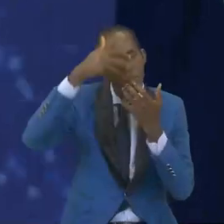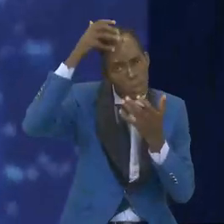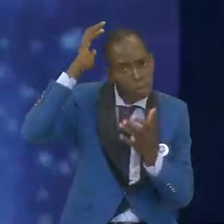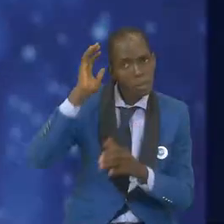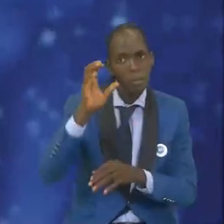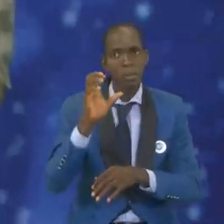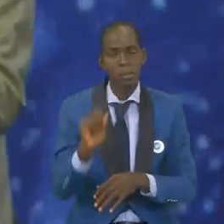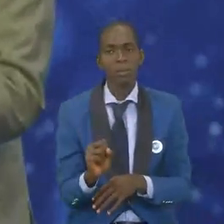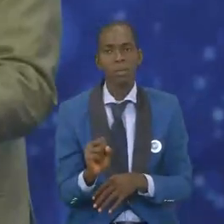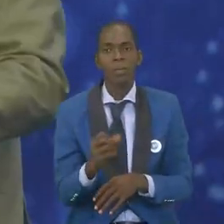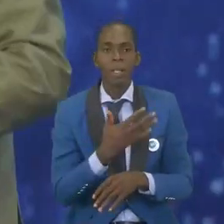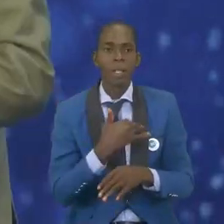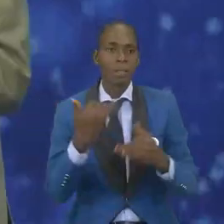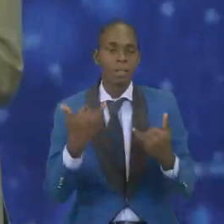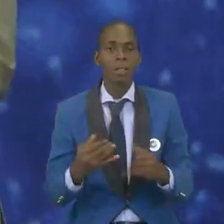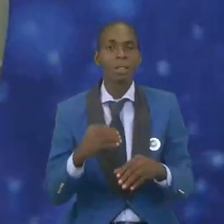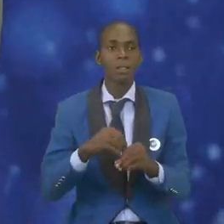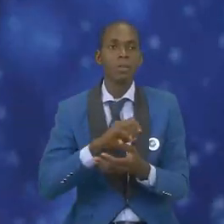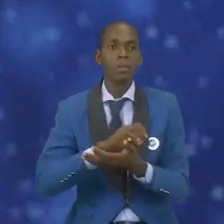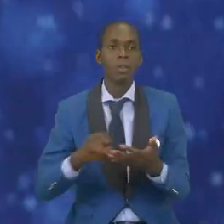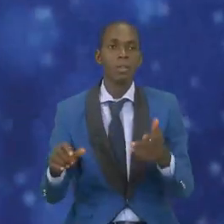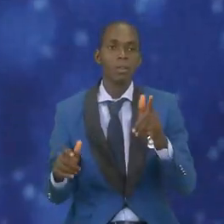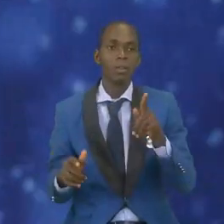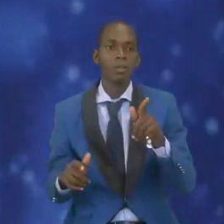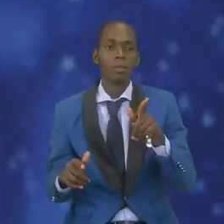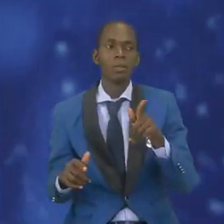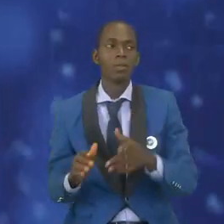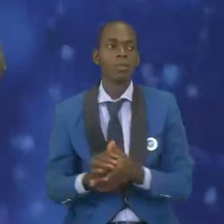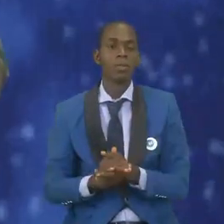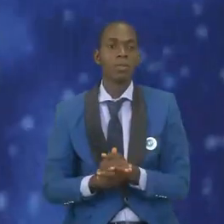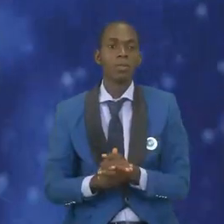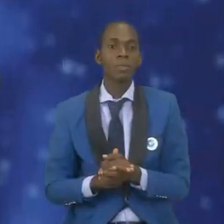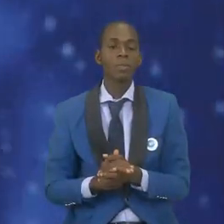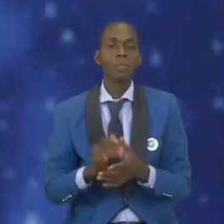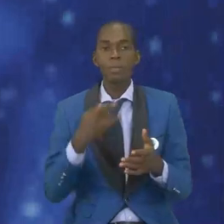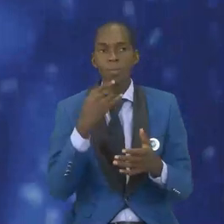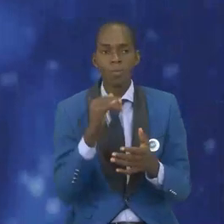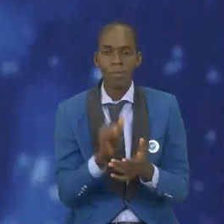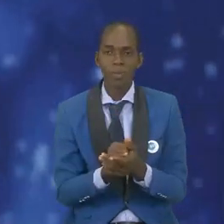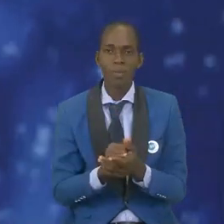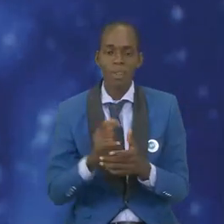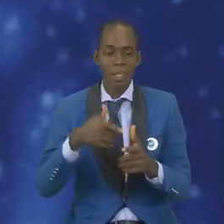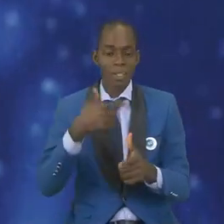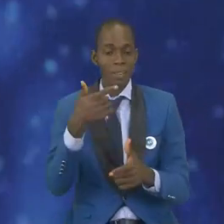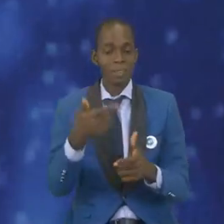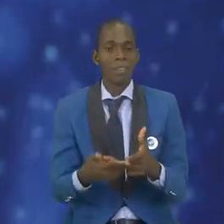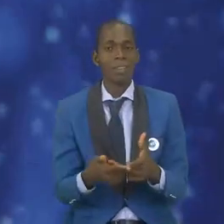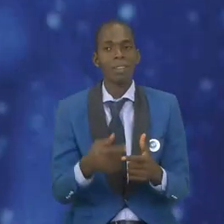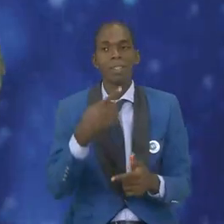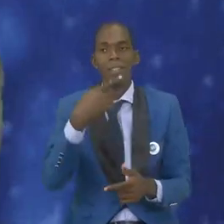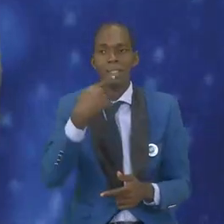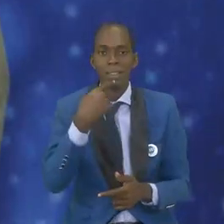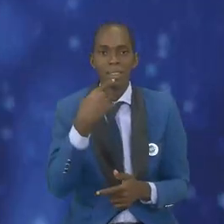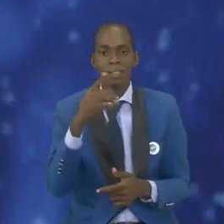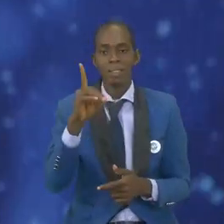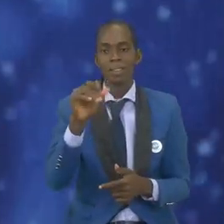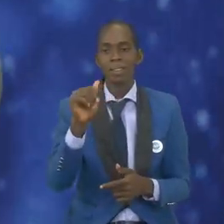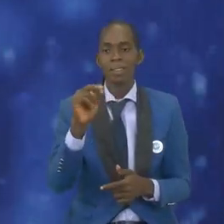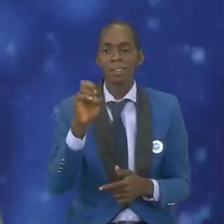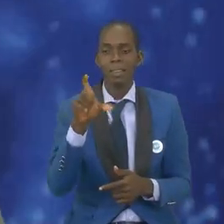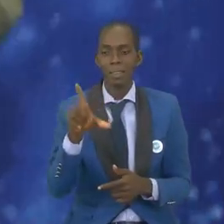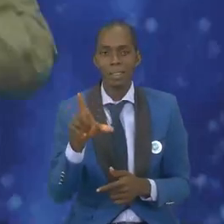des mains, des griffes, de la gueule des lions. Voyez verset 21. Verset 21, et Daniel